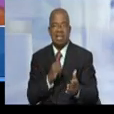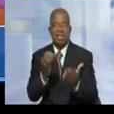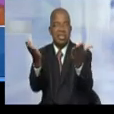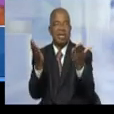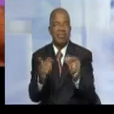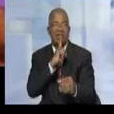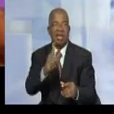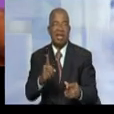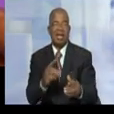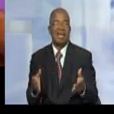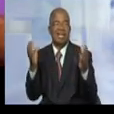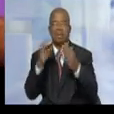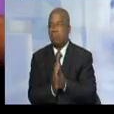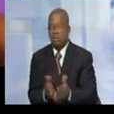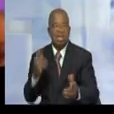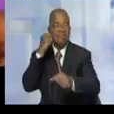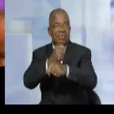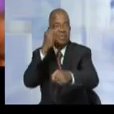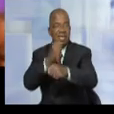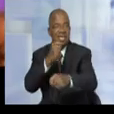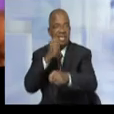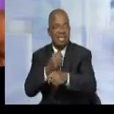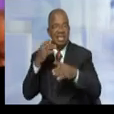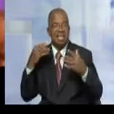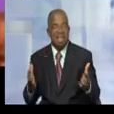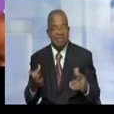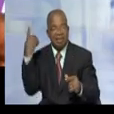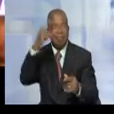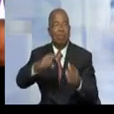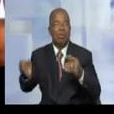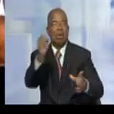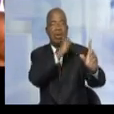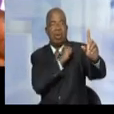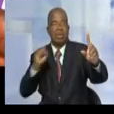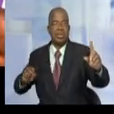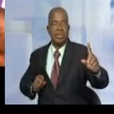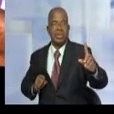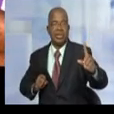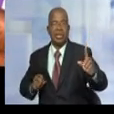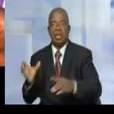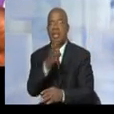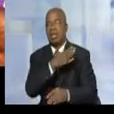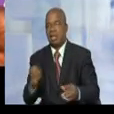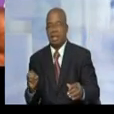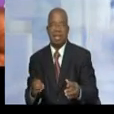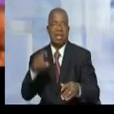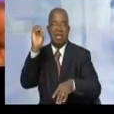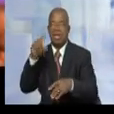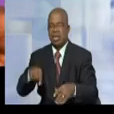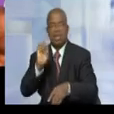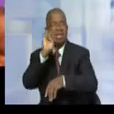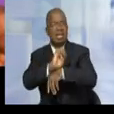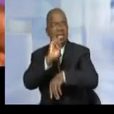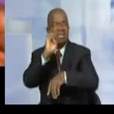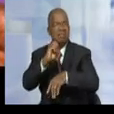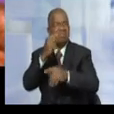utile à l'église de Côte d'Ivoire et à l'église africaine pour permettre à ceux qui ont une vision